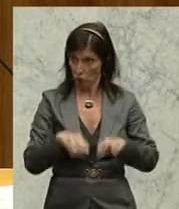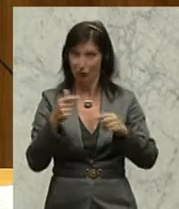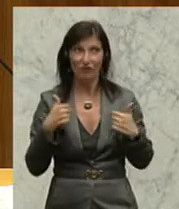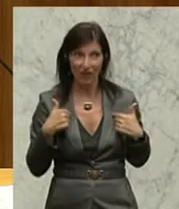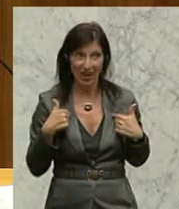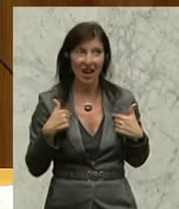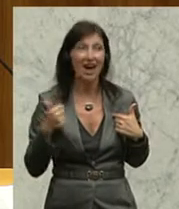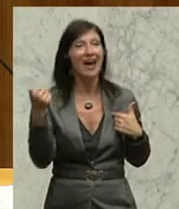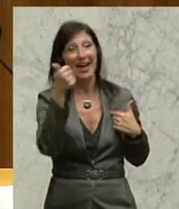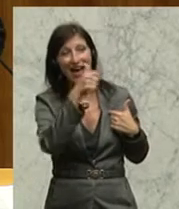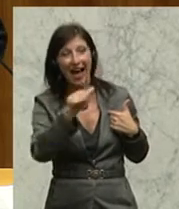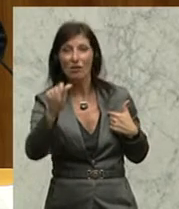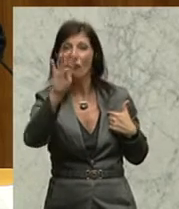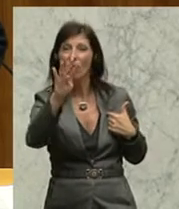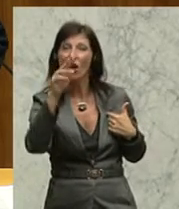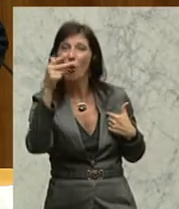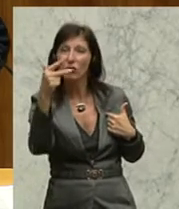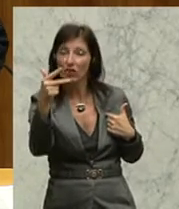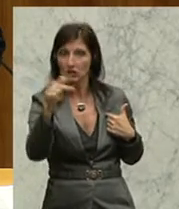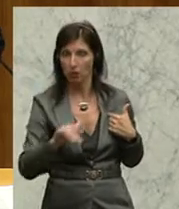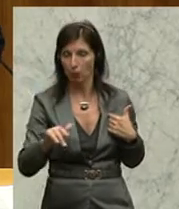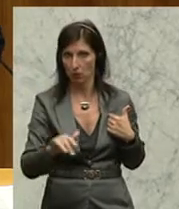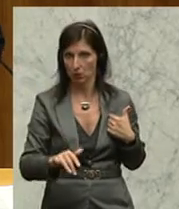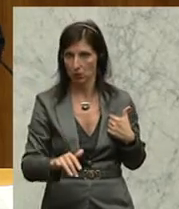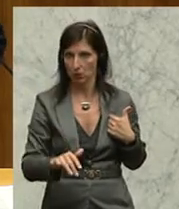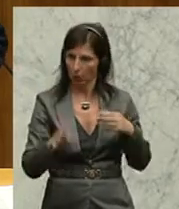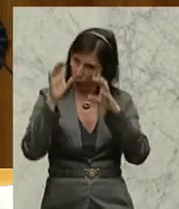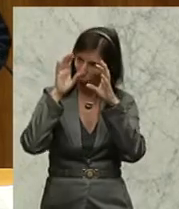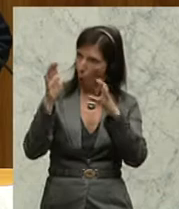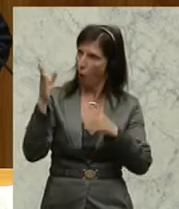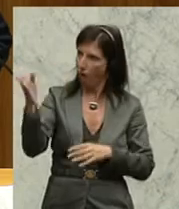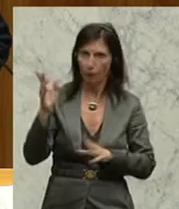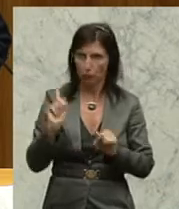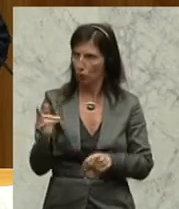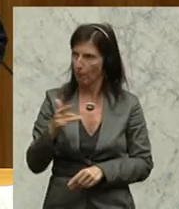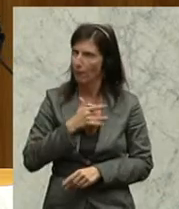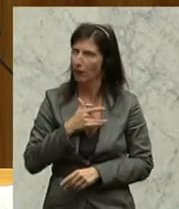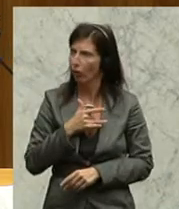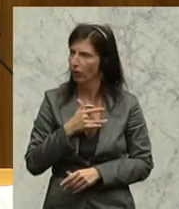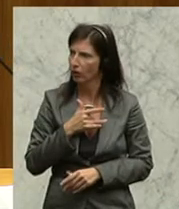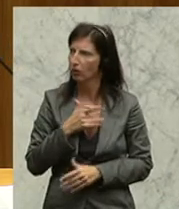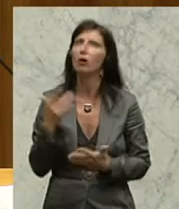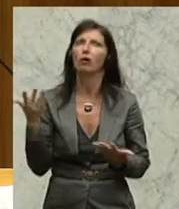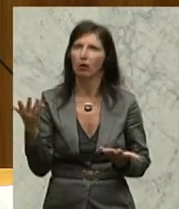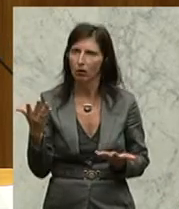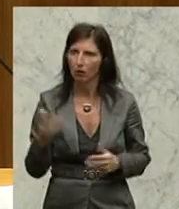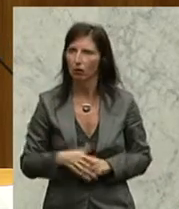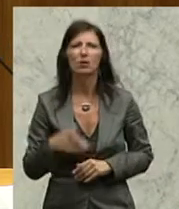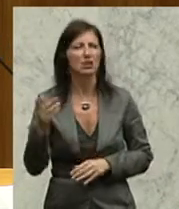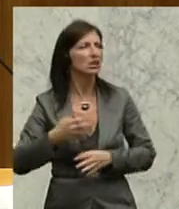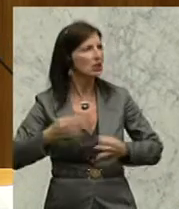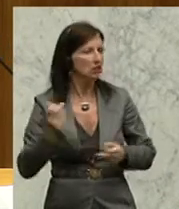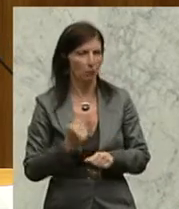134 das müsste besonders die svp ins herz treffen was er wo ist da der partei mitnichten sehen sie das denn